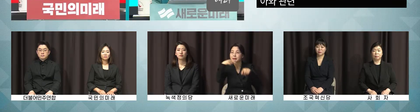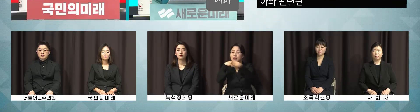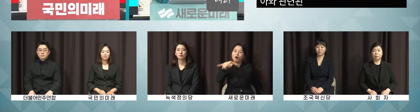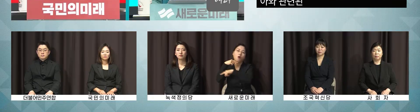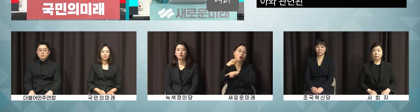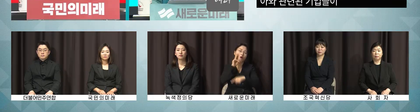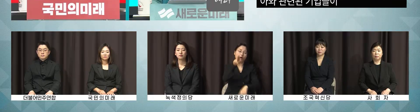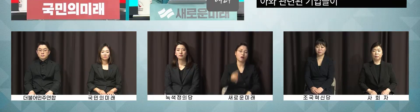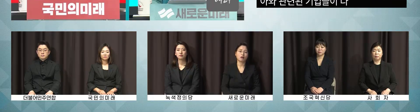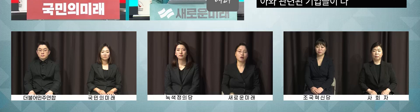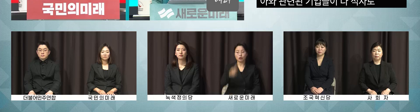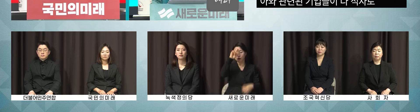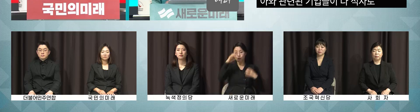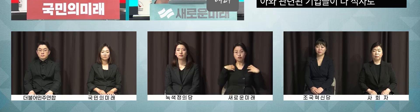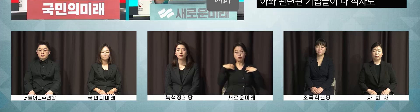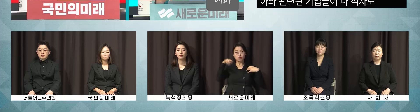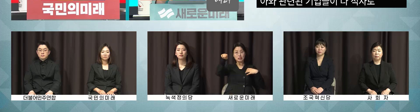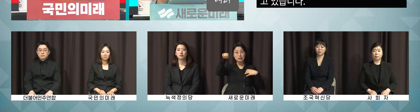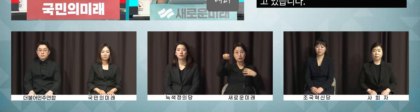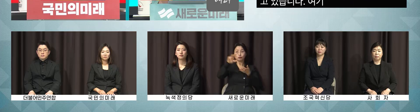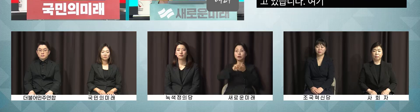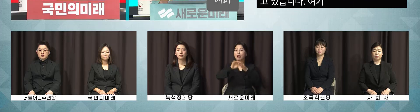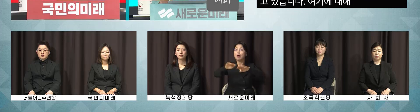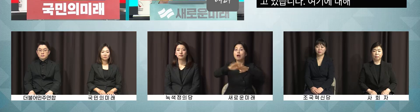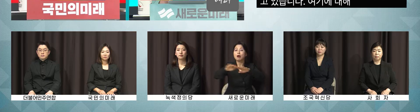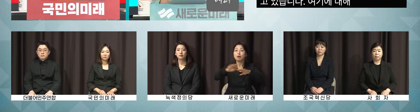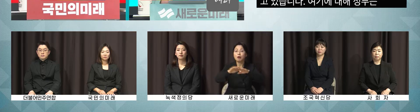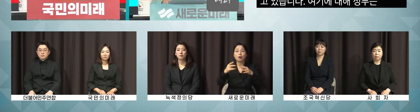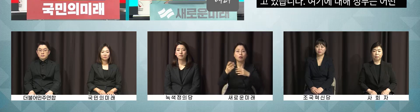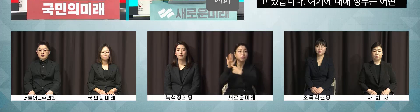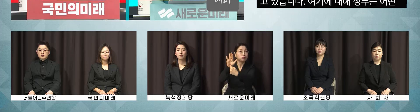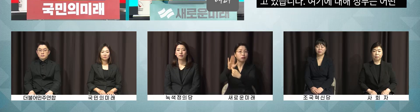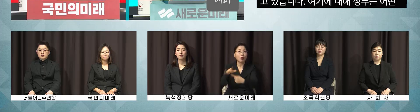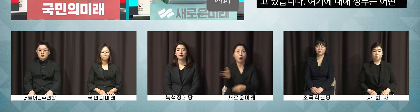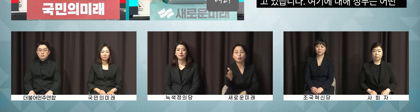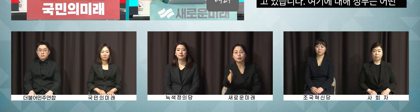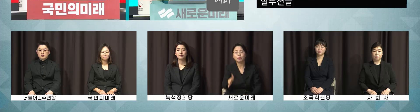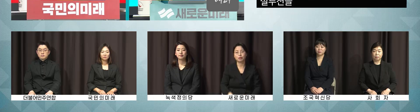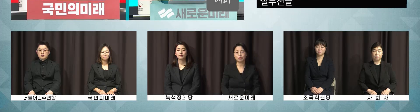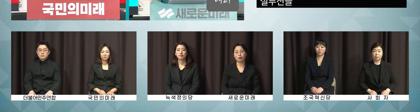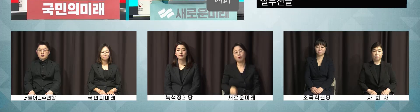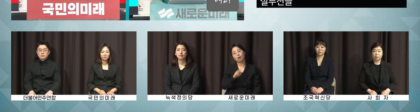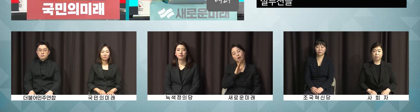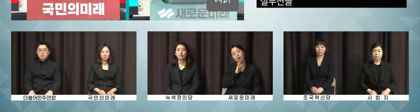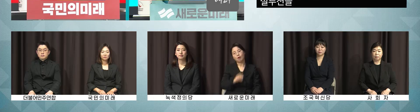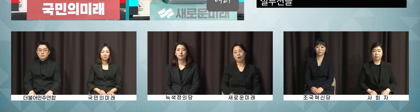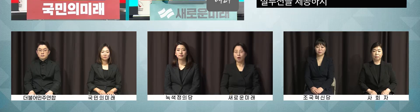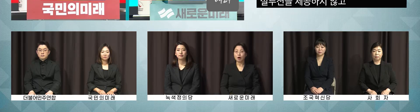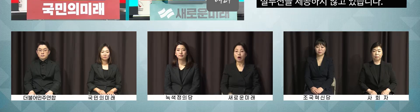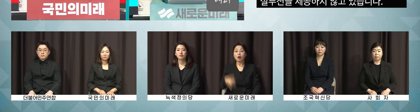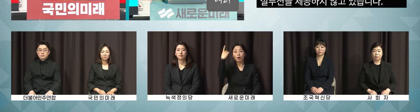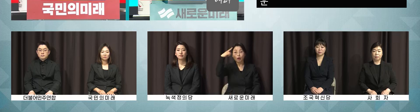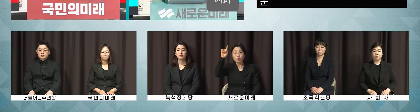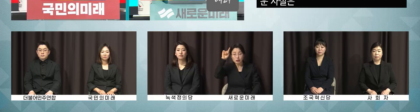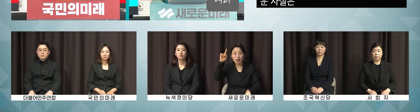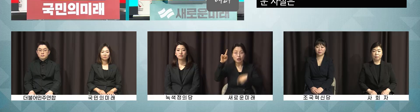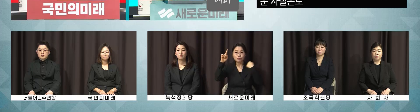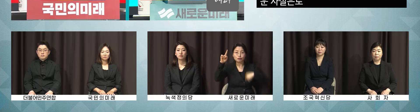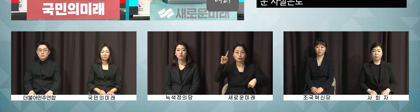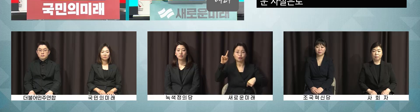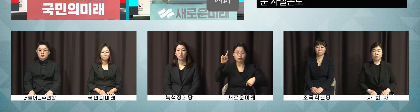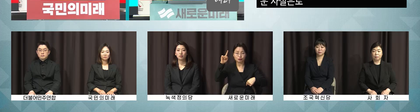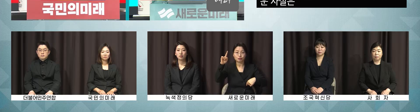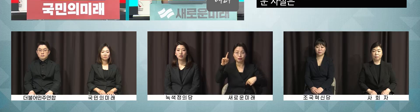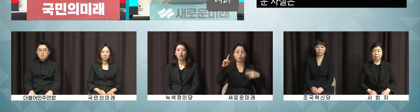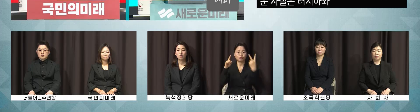있습니다. 여기에 대해 정부는 어떠한 솔루션을 제공하지 않고 있습니다. 놀라운 사실은 러시아와